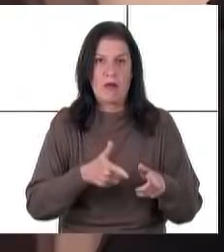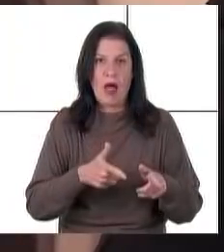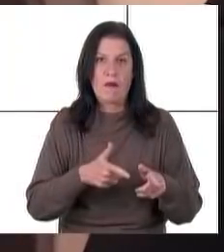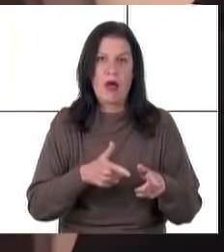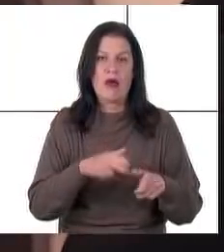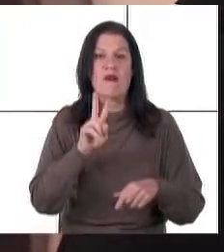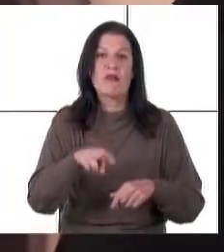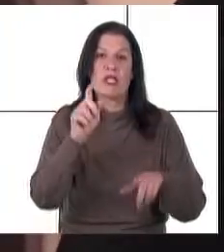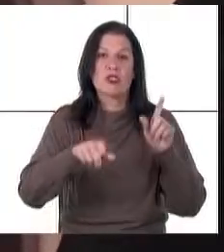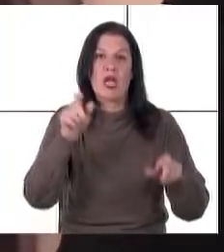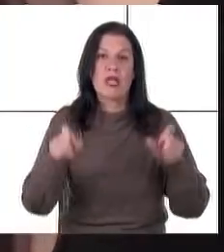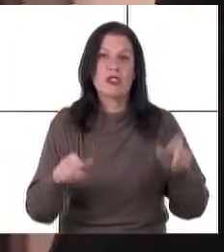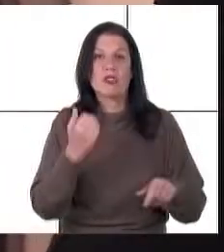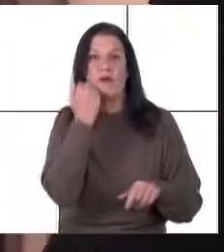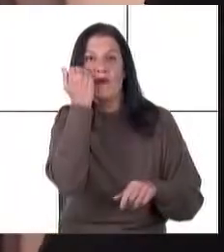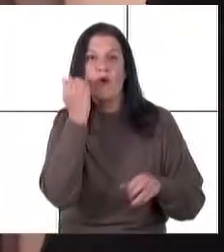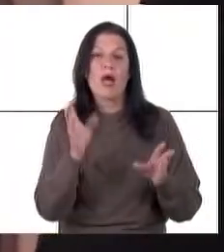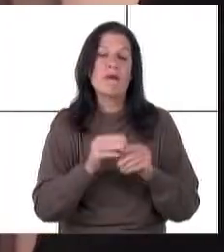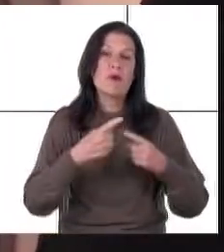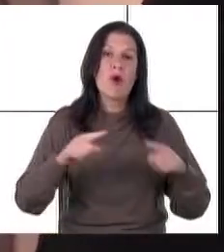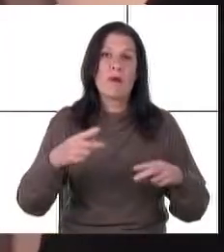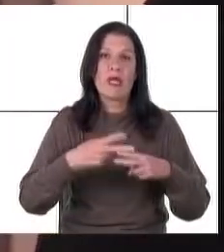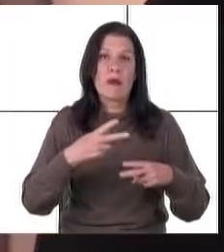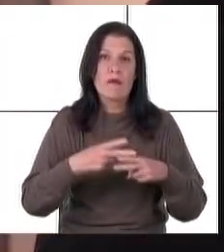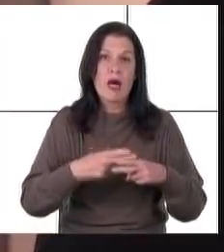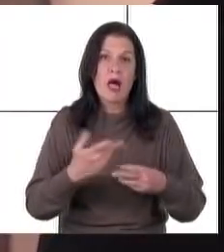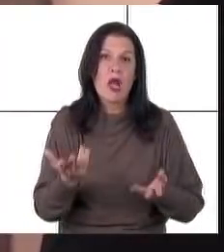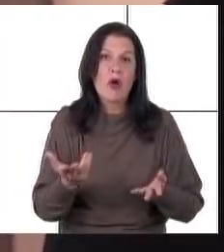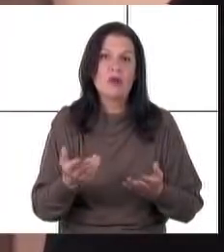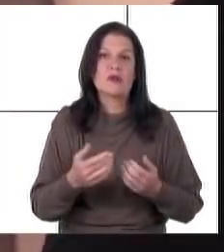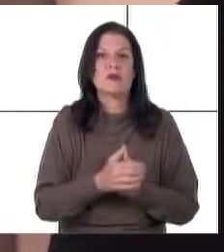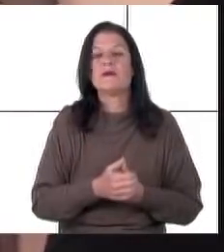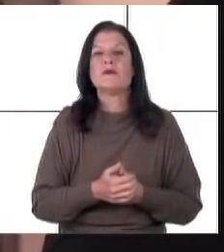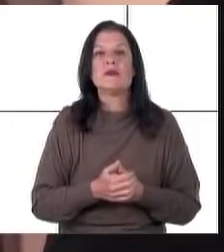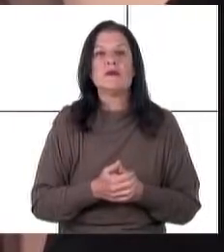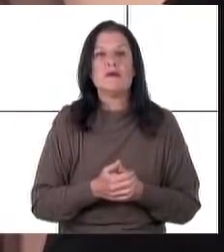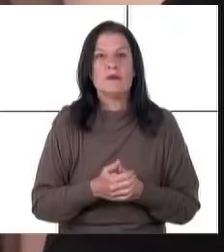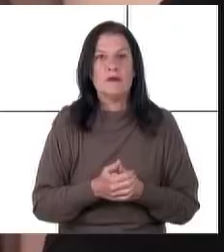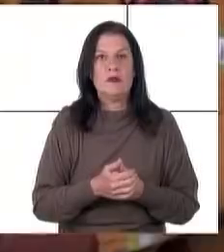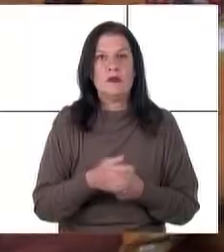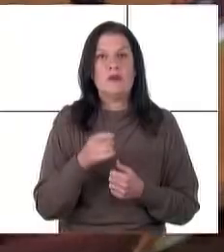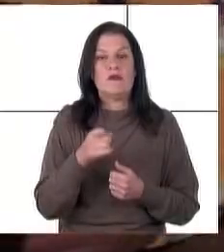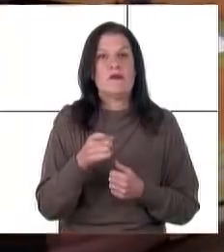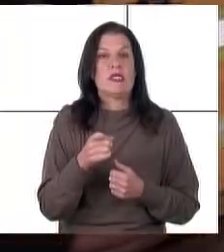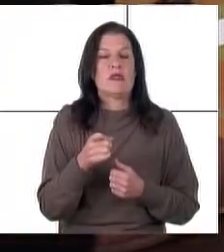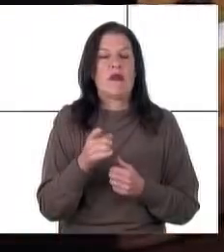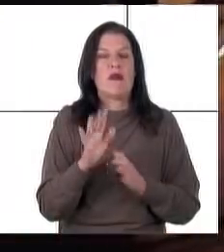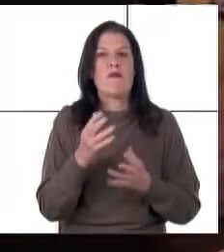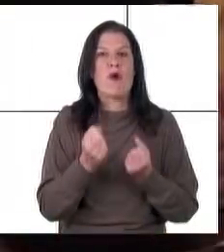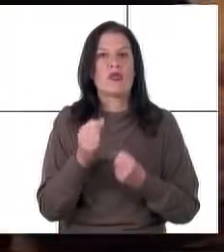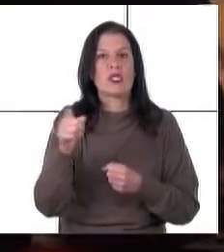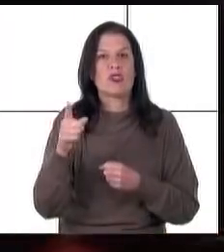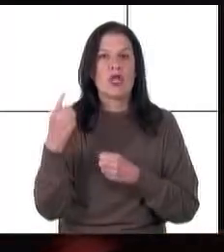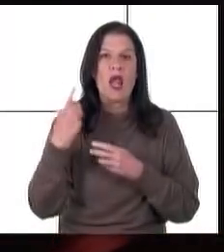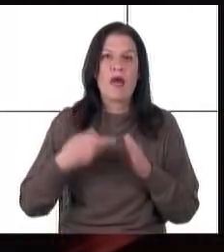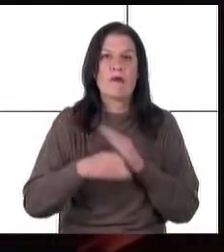ואנשים מבוגרים עם מחלות רקע שפשוט נותנות ביטוי עכשיו, אחרי המסע הקשה שלהם, החוצה מאוקראינה. במה הטיסה הזאת שונה